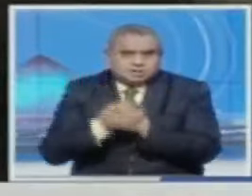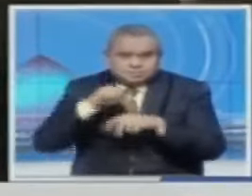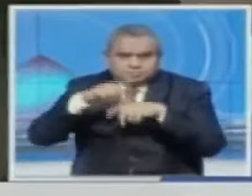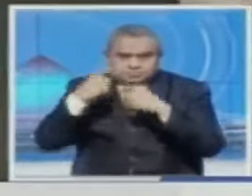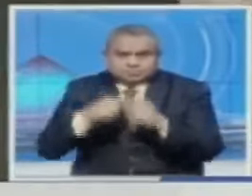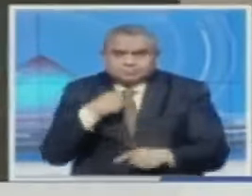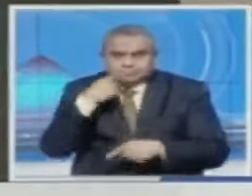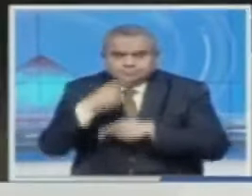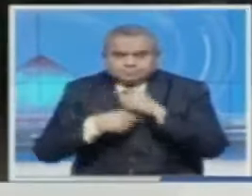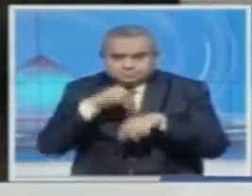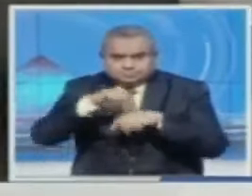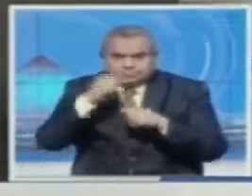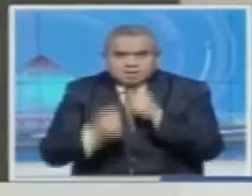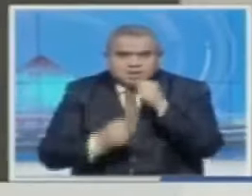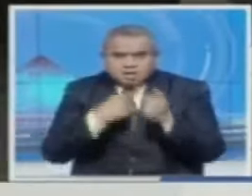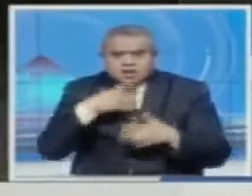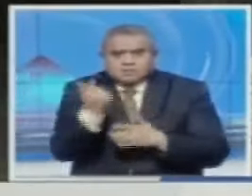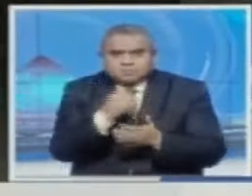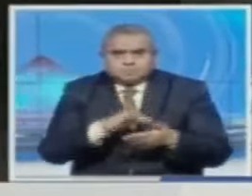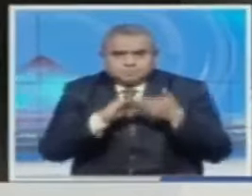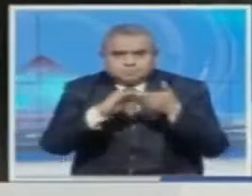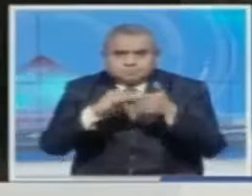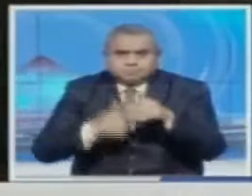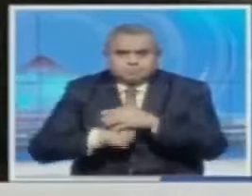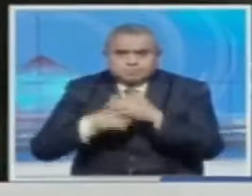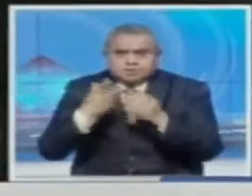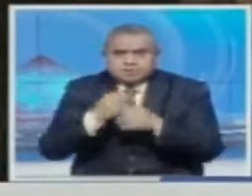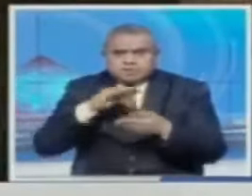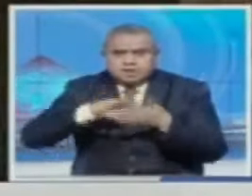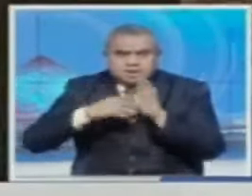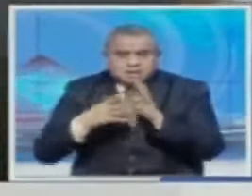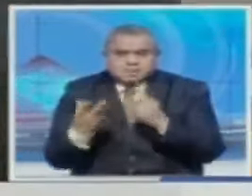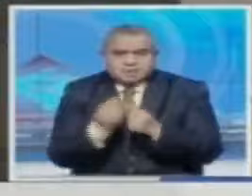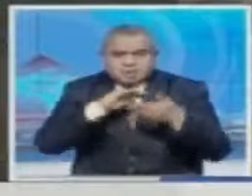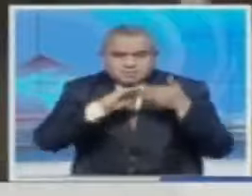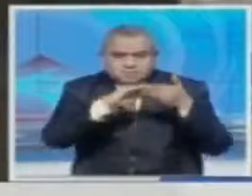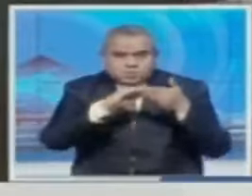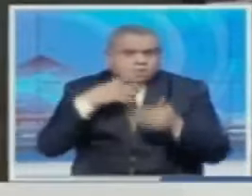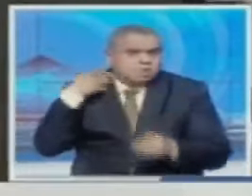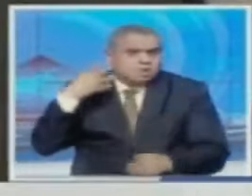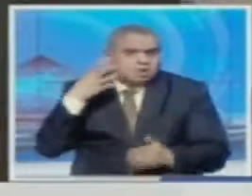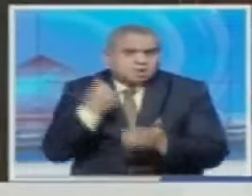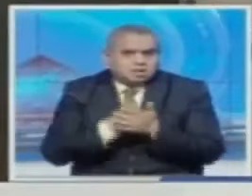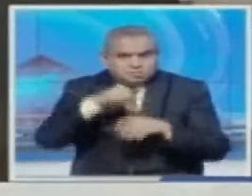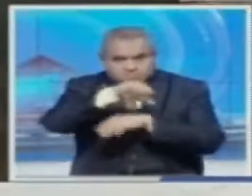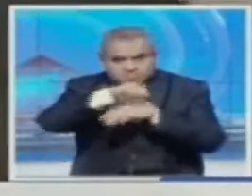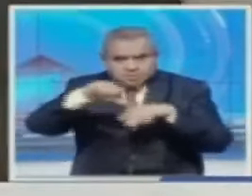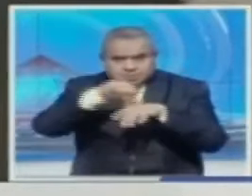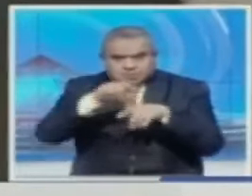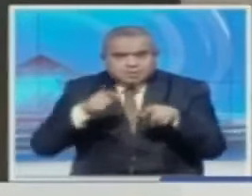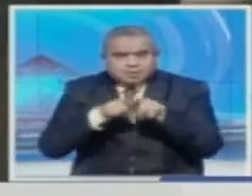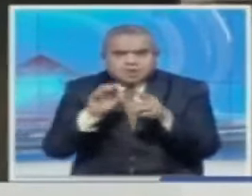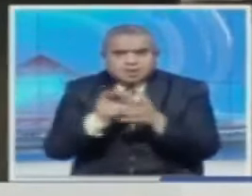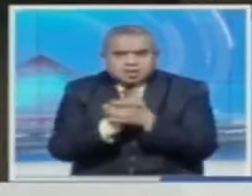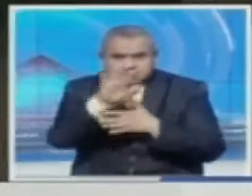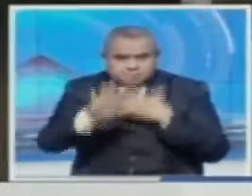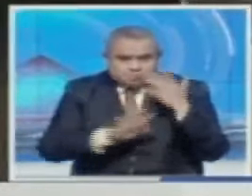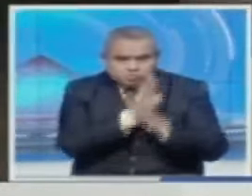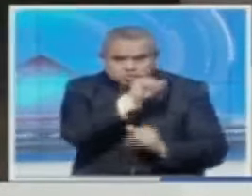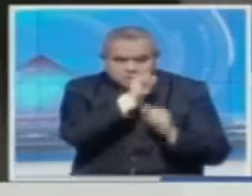هذه المركبات المصرية وحدت أيادي الليبيين خلفها من أجل إنقاذ أشقائهم والخروج من